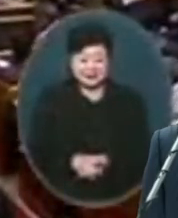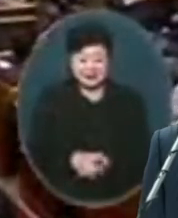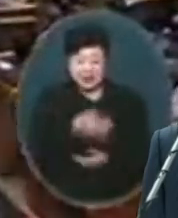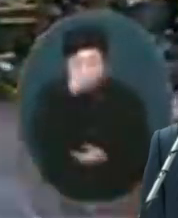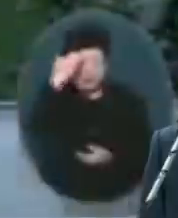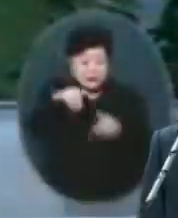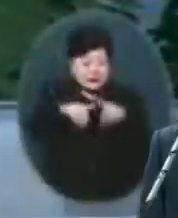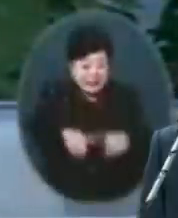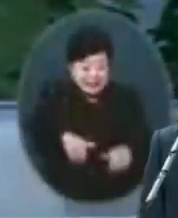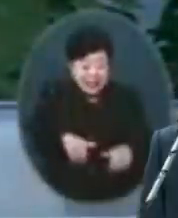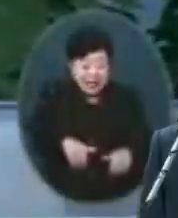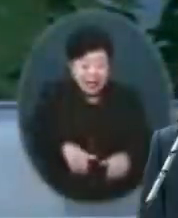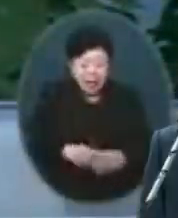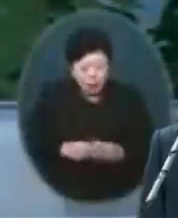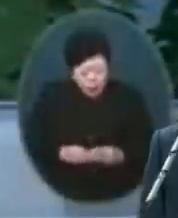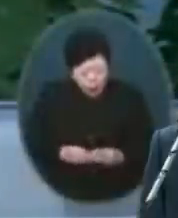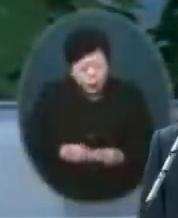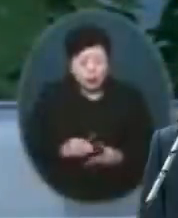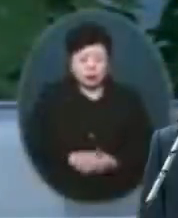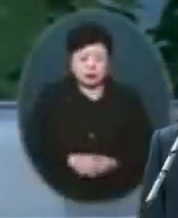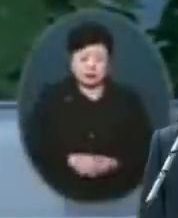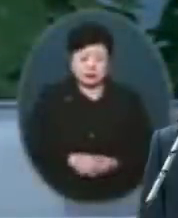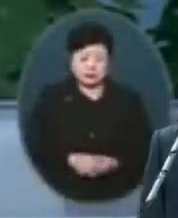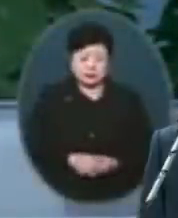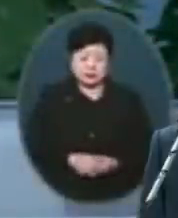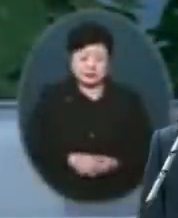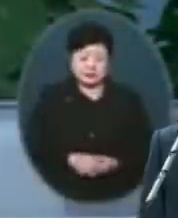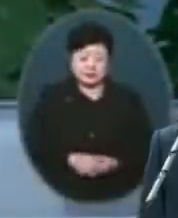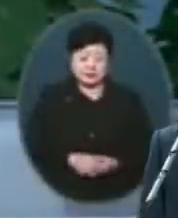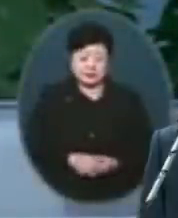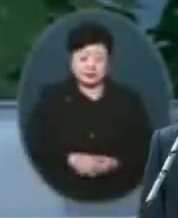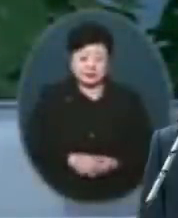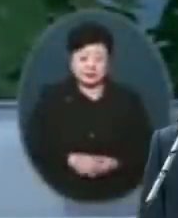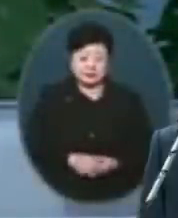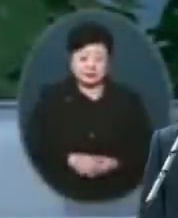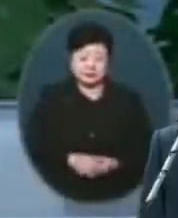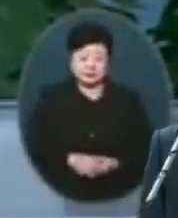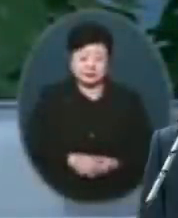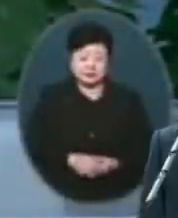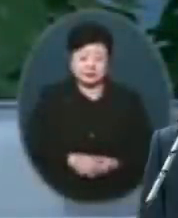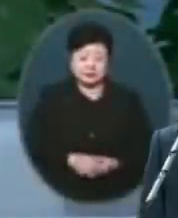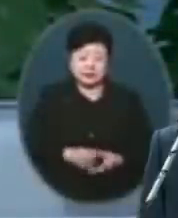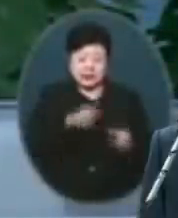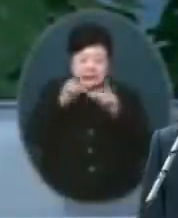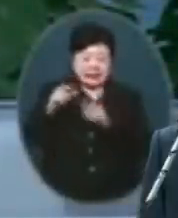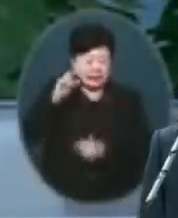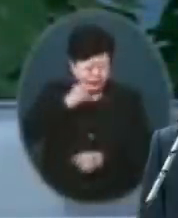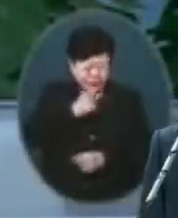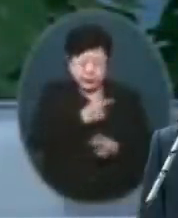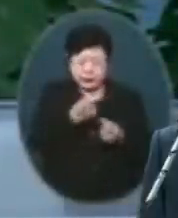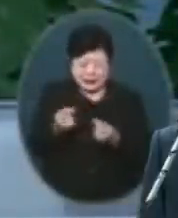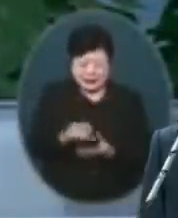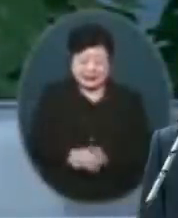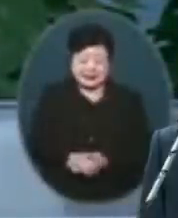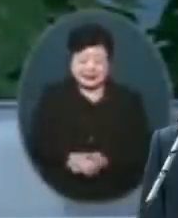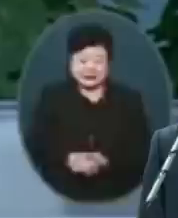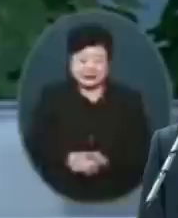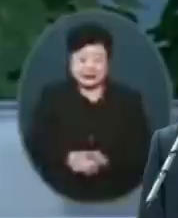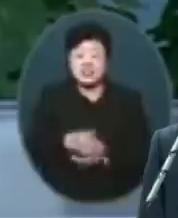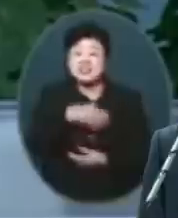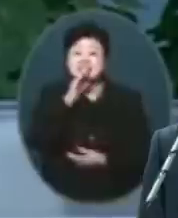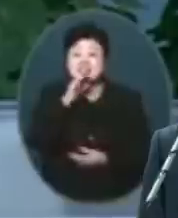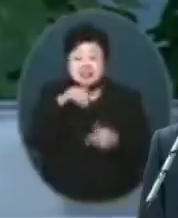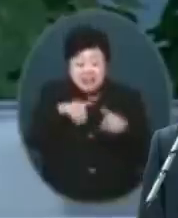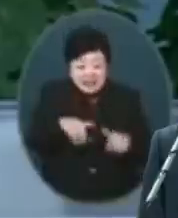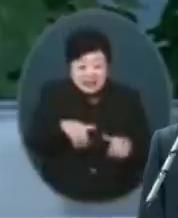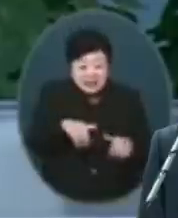젊은 사자가 굶주린다는 것은 굉장히 살기가 어려운 것입니다. 늙은